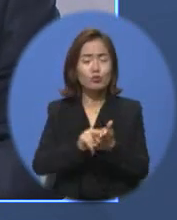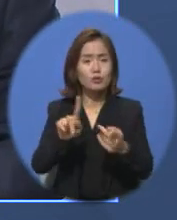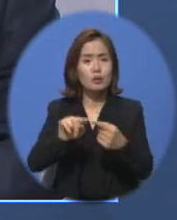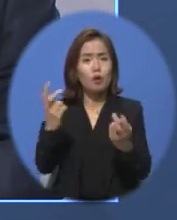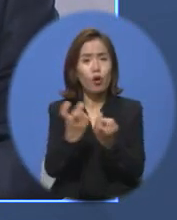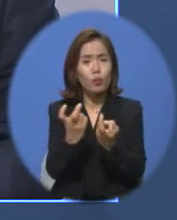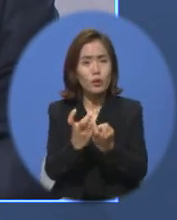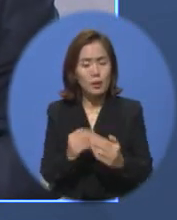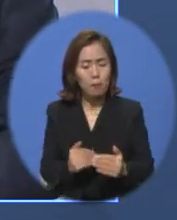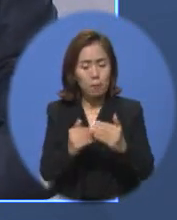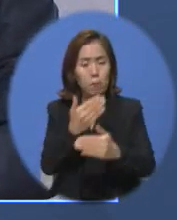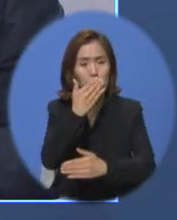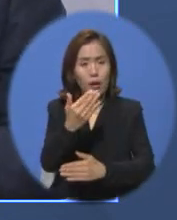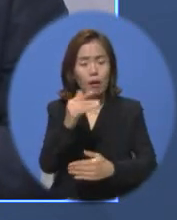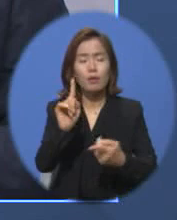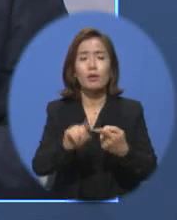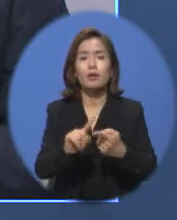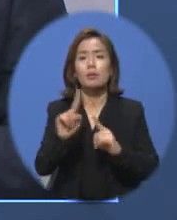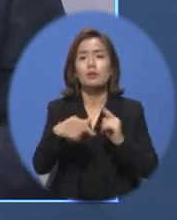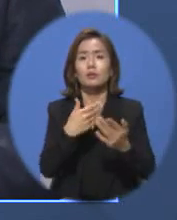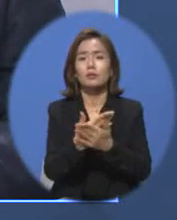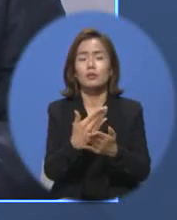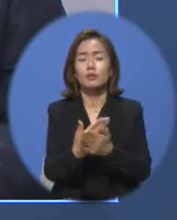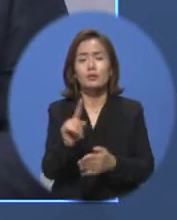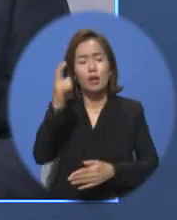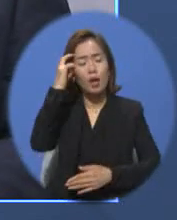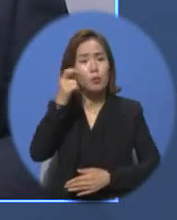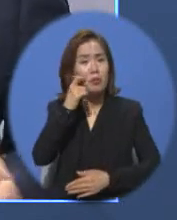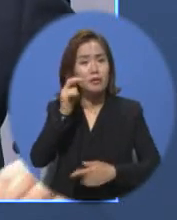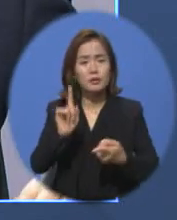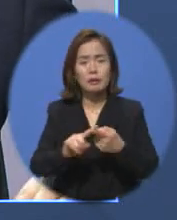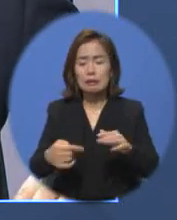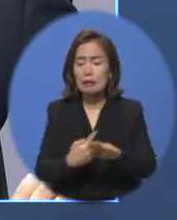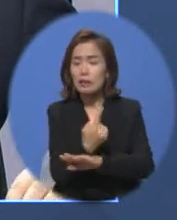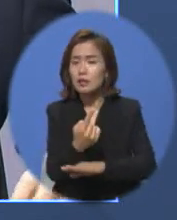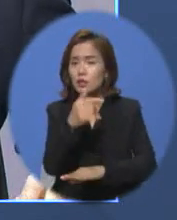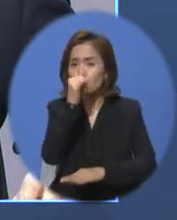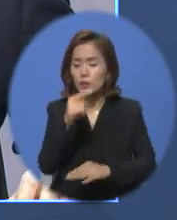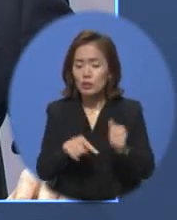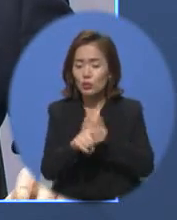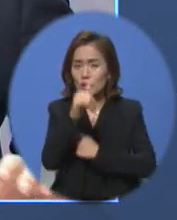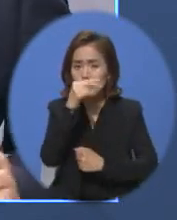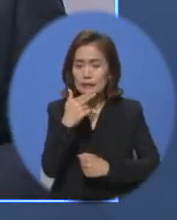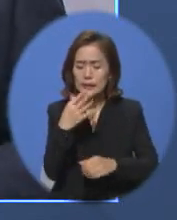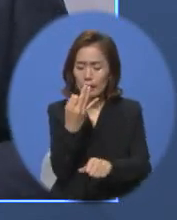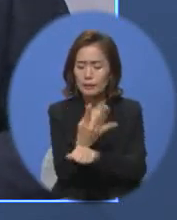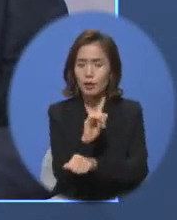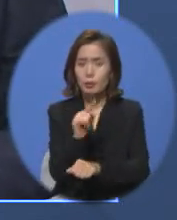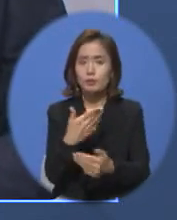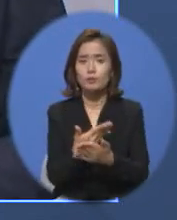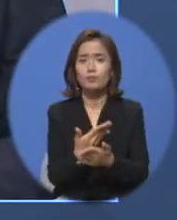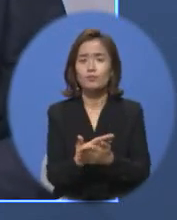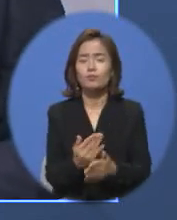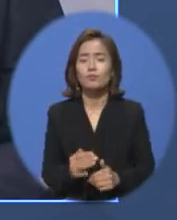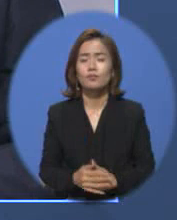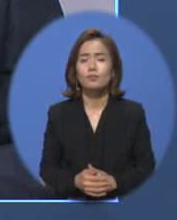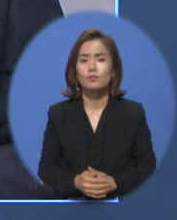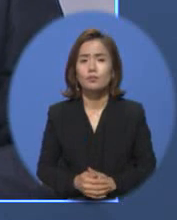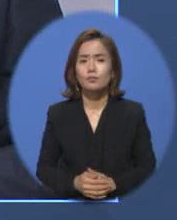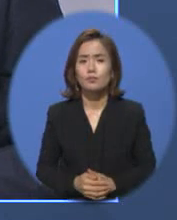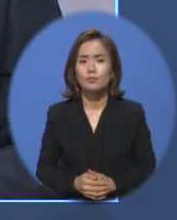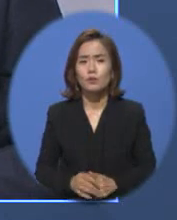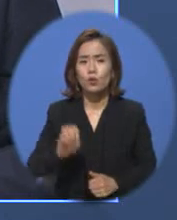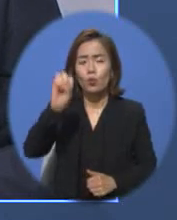이러한문제들을어떻게해결할계획인지간략하게설명해주시겠습니까?아니면 단순히생각해보지못했던것인지,혹은 다른이유가있는것인지말씀